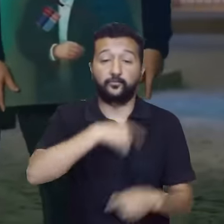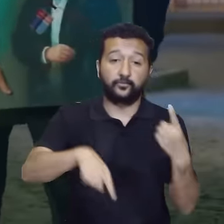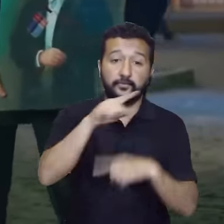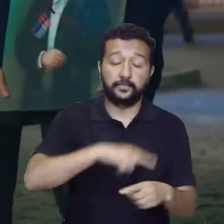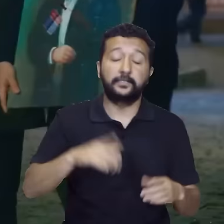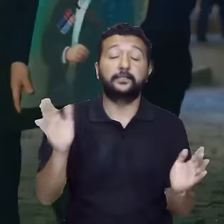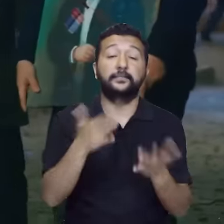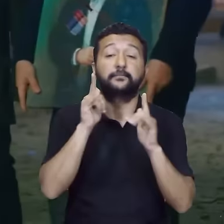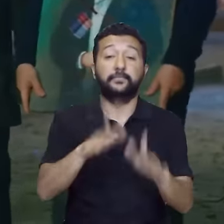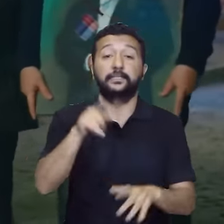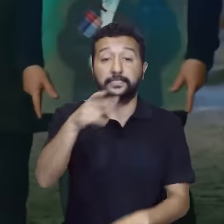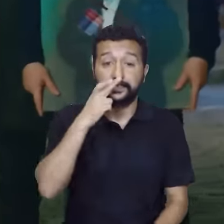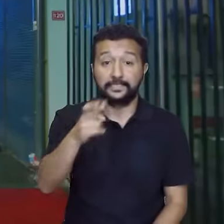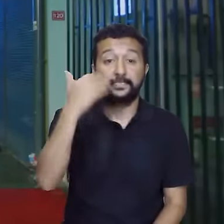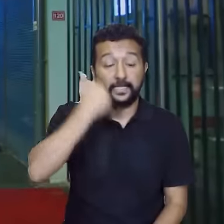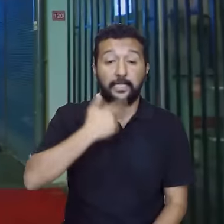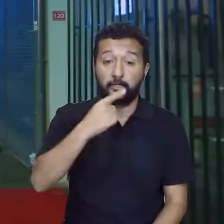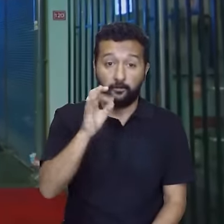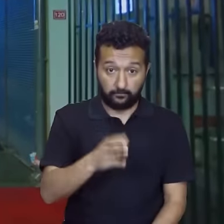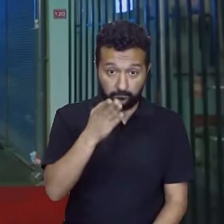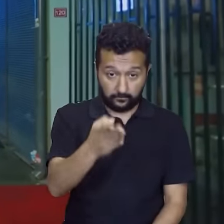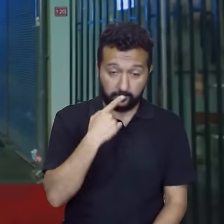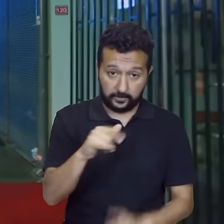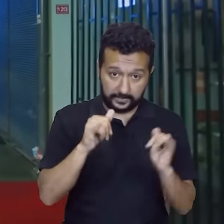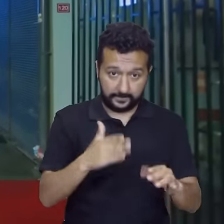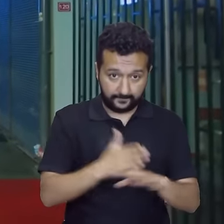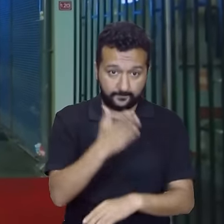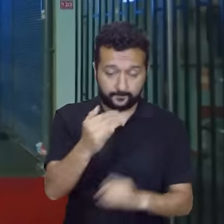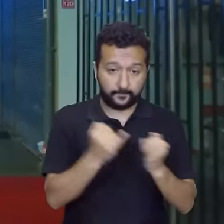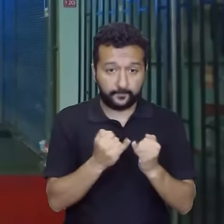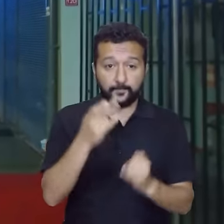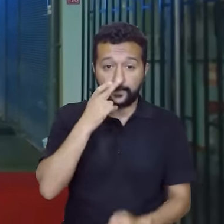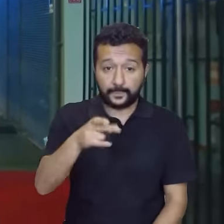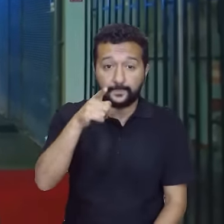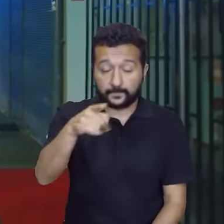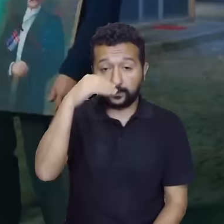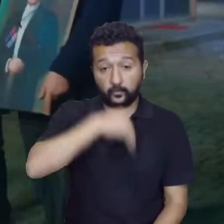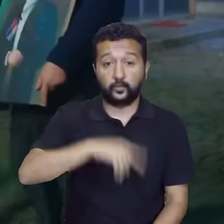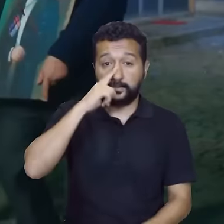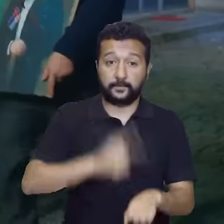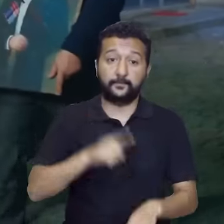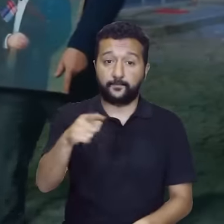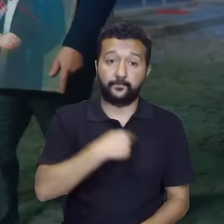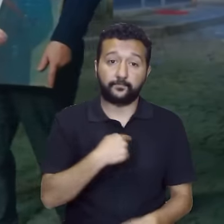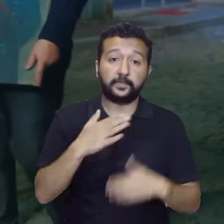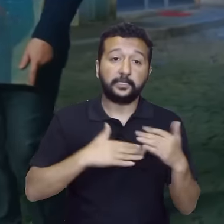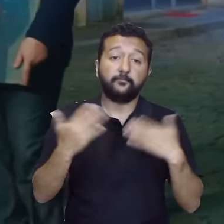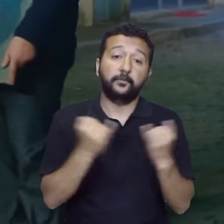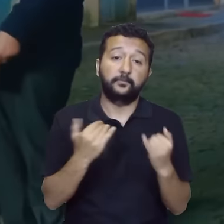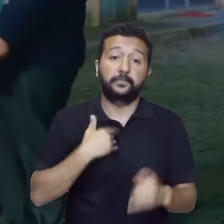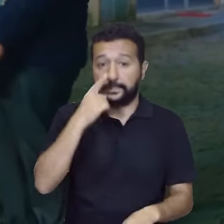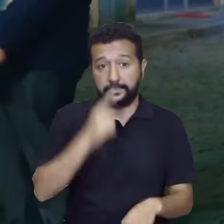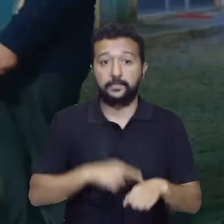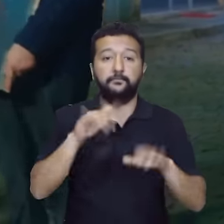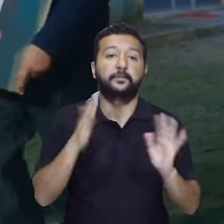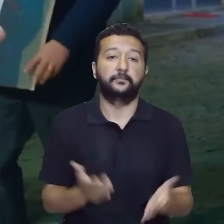buymuş. Geçin ya, geçin. Sizi kandırdı herif. Öyle mi diyorsun? Evet, aynen öyle diyorum birader. Herif kandırdı ve siz de yuttunuz. Vallahi ben üstüme alınmıyorum kardeşim. Ben